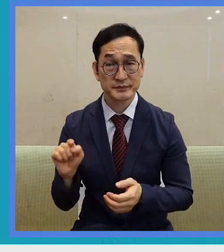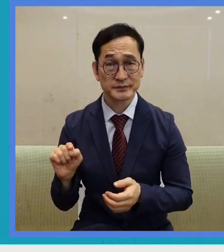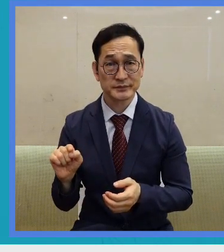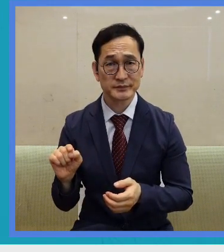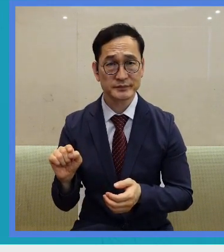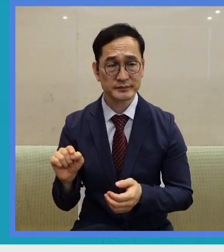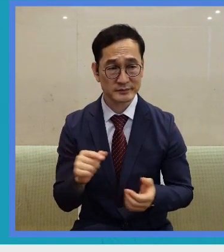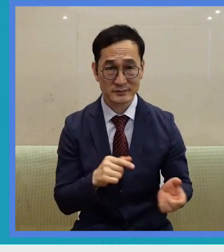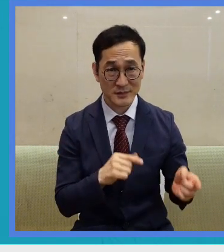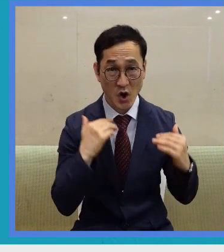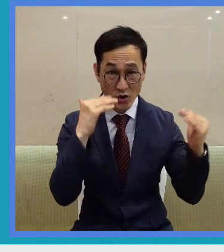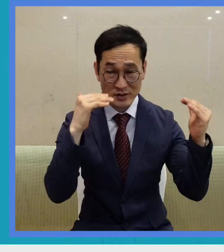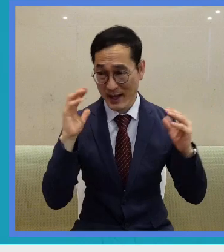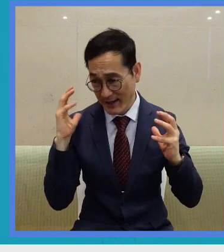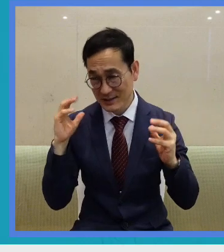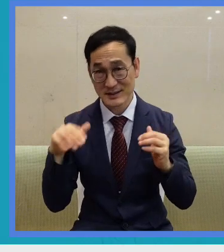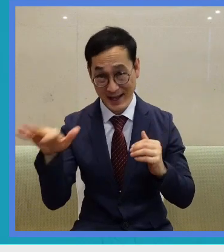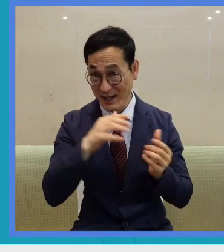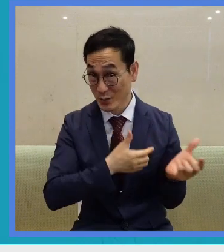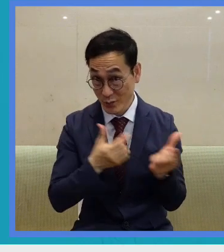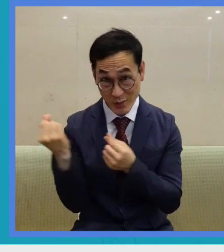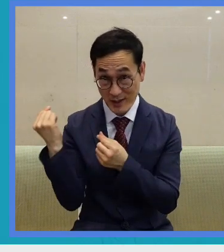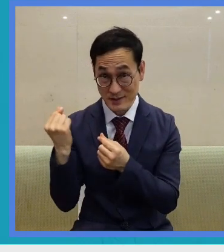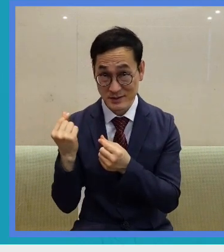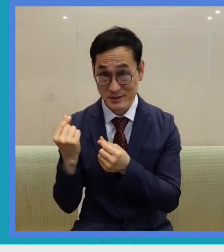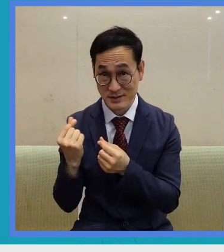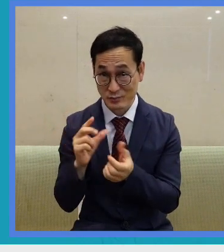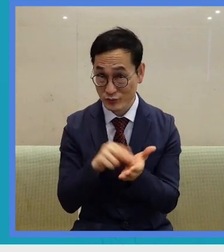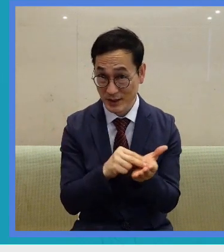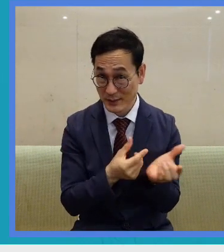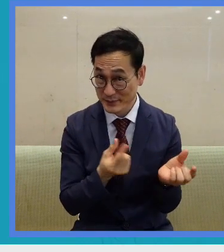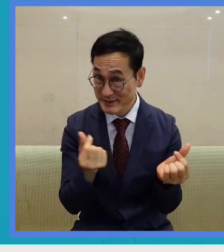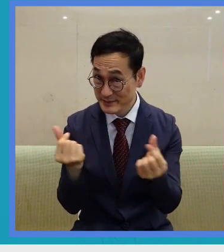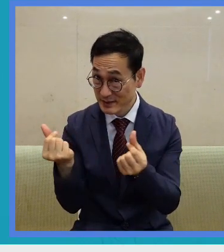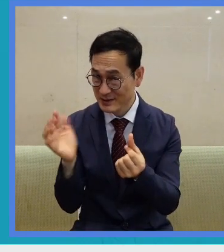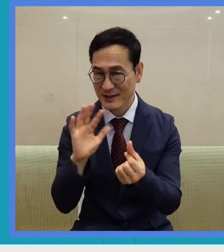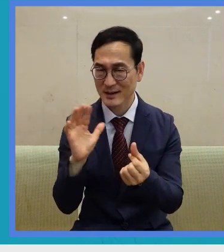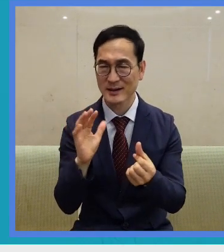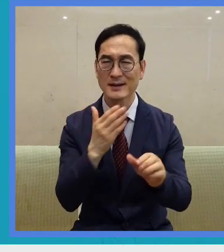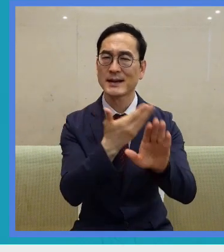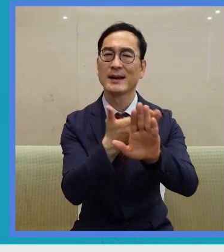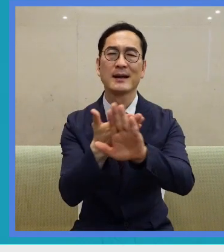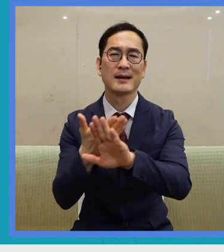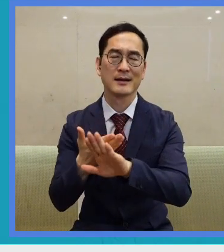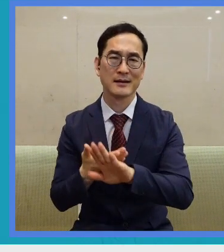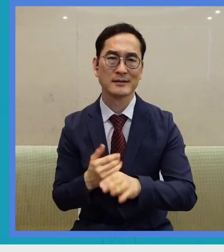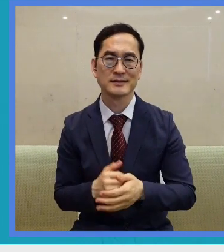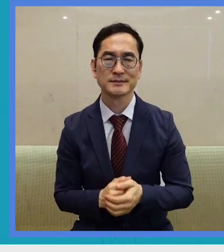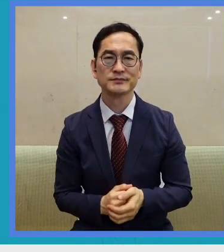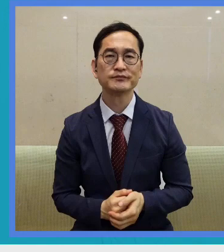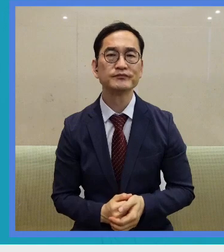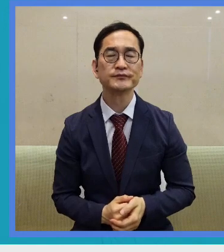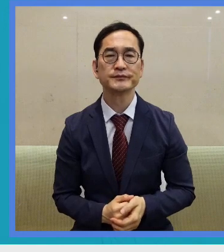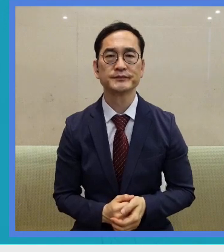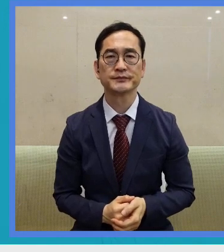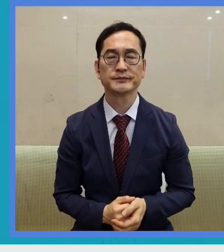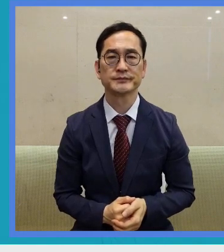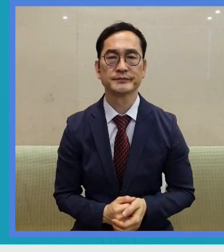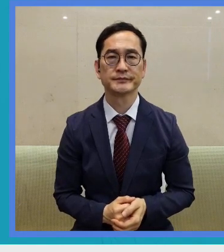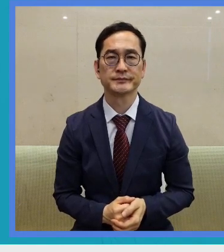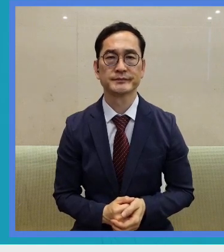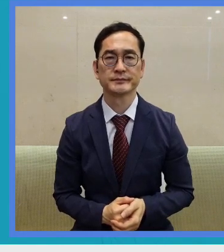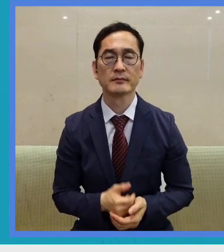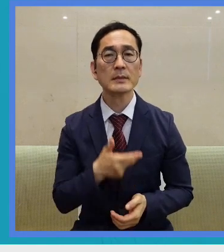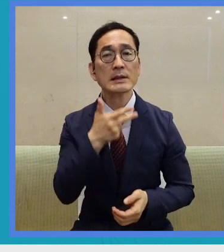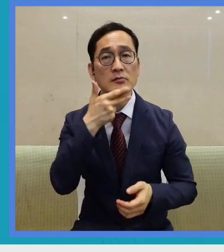하지 않습니다. 굉장히 사람들마다 다른, 어떻게 보면 그 격차를 높이는 쪽으로 이제 갔다라고 이야기를 하고 있고요.